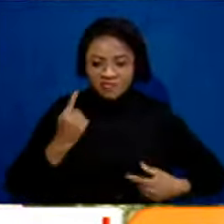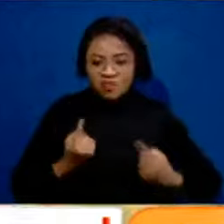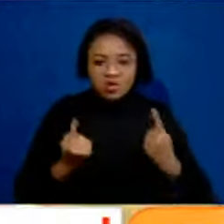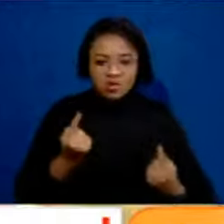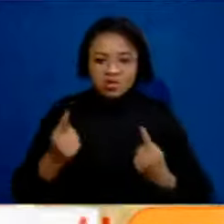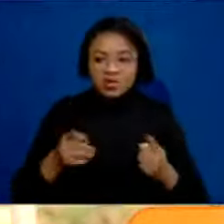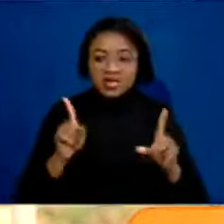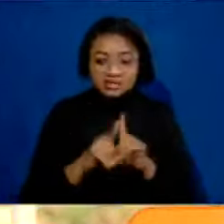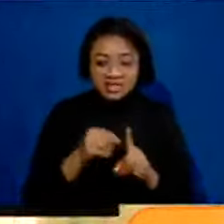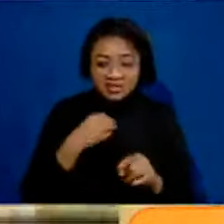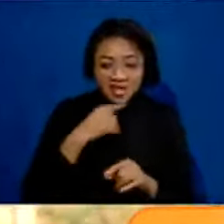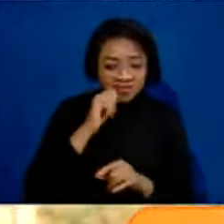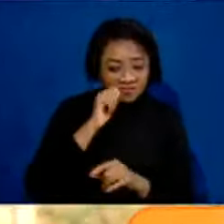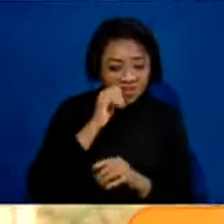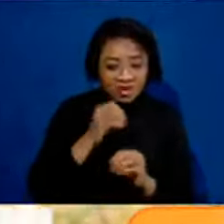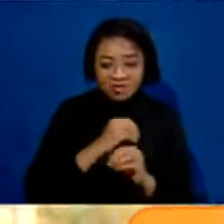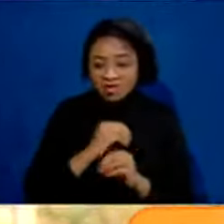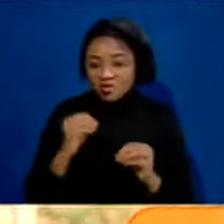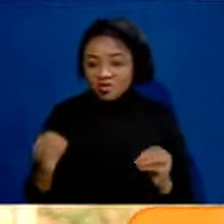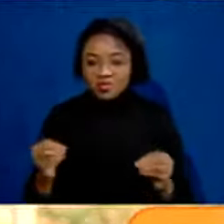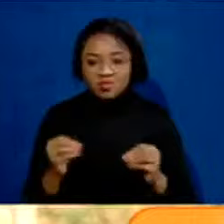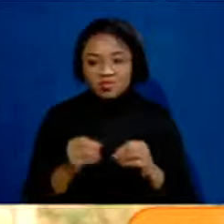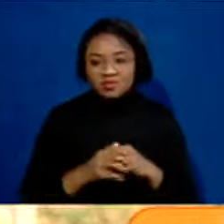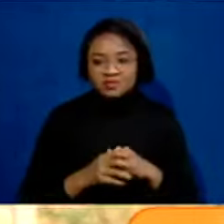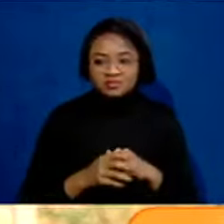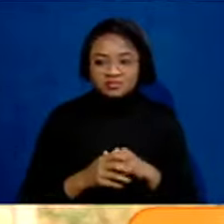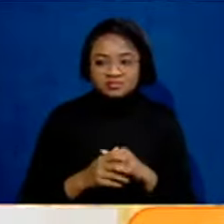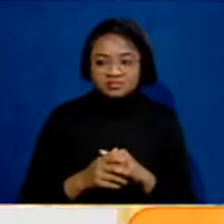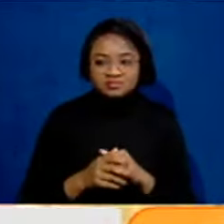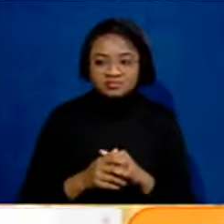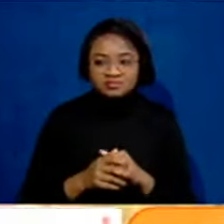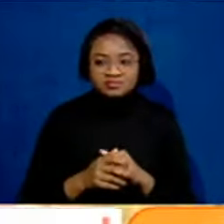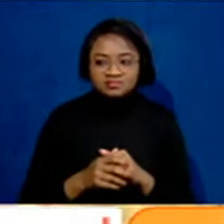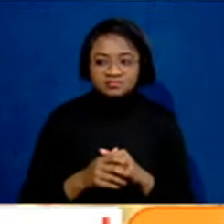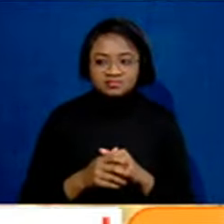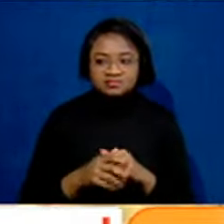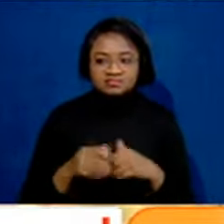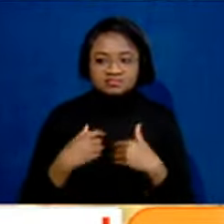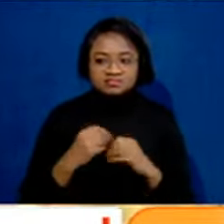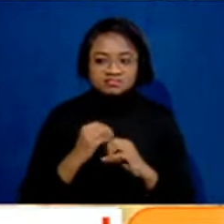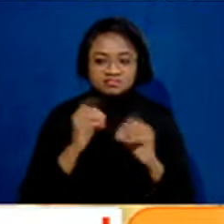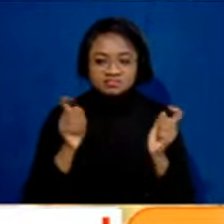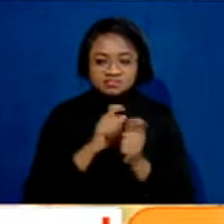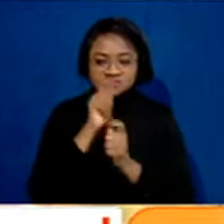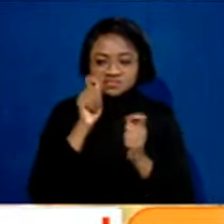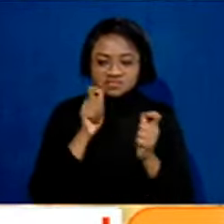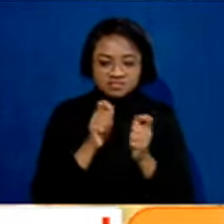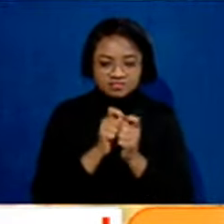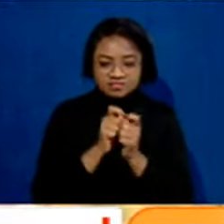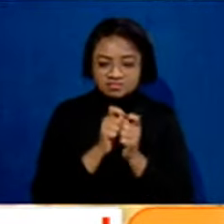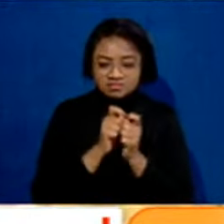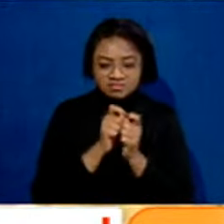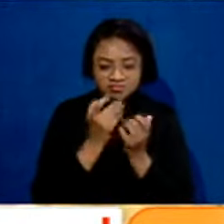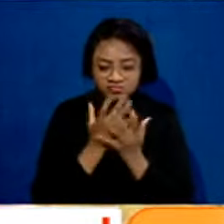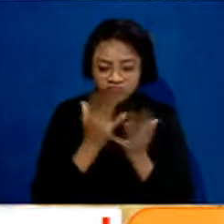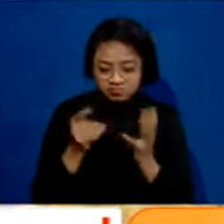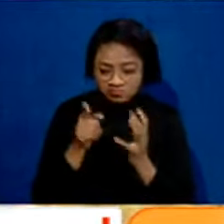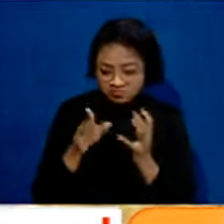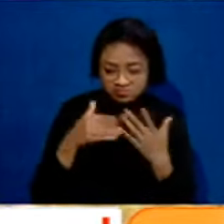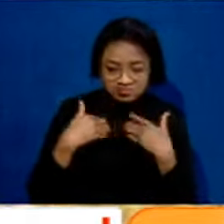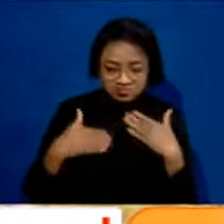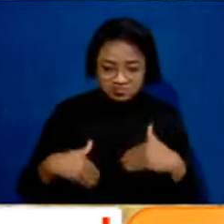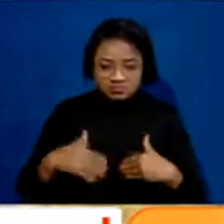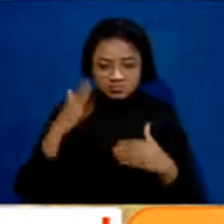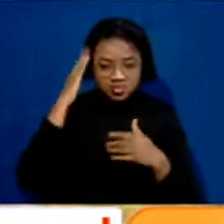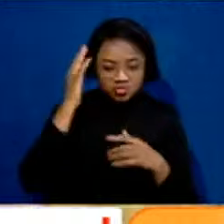nyama. There was no distinctive feature kwa hiyo mwili yenye igesema kama uni